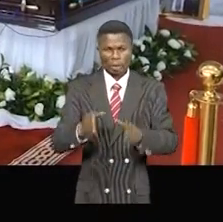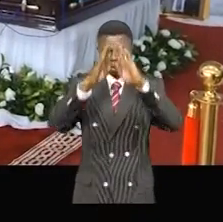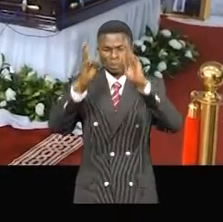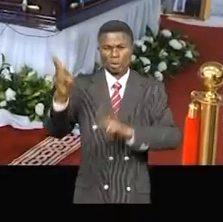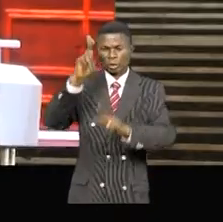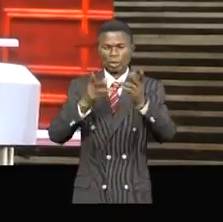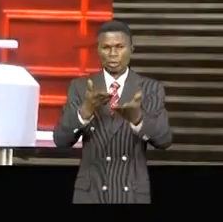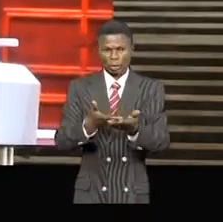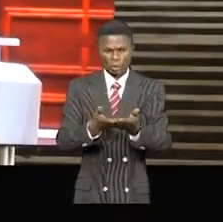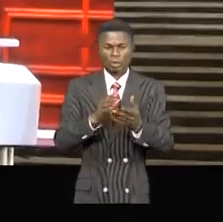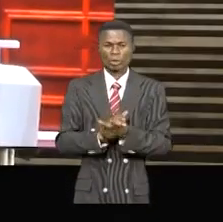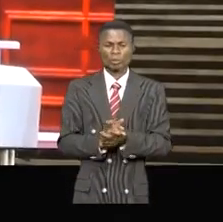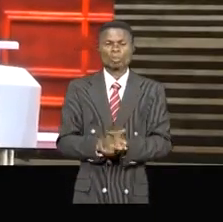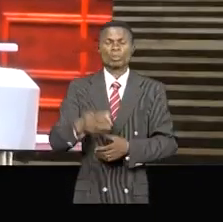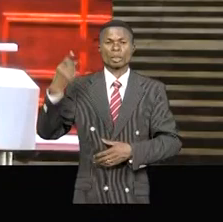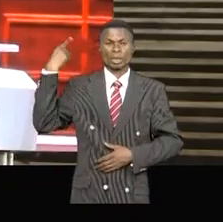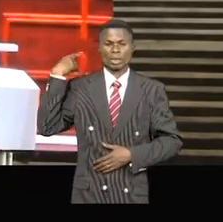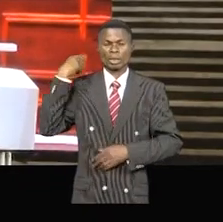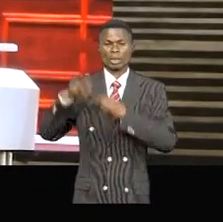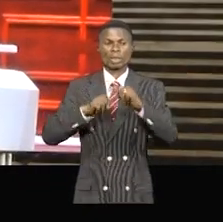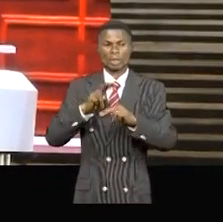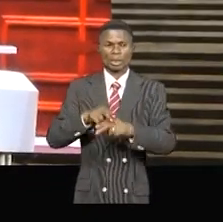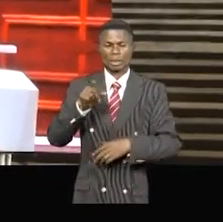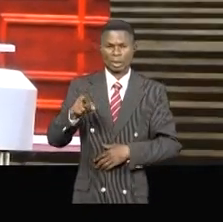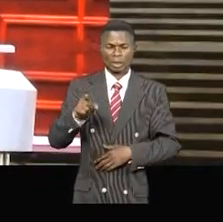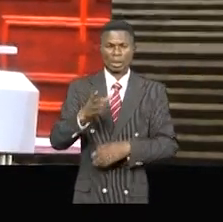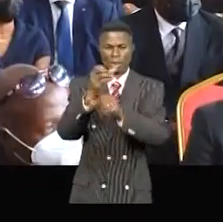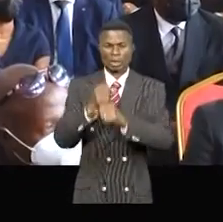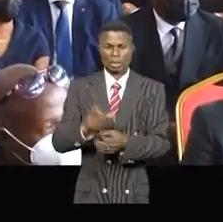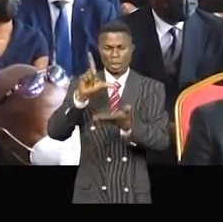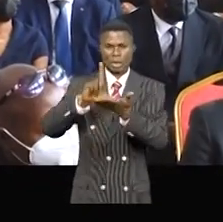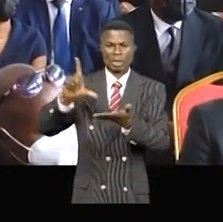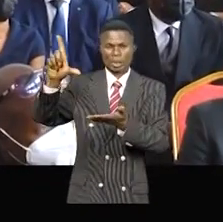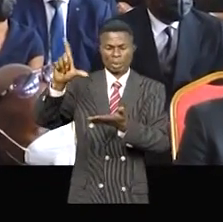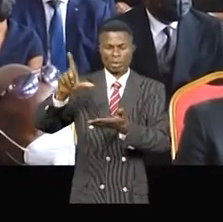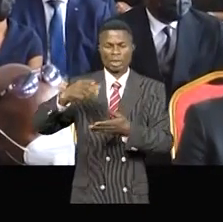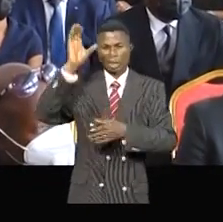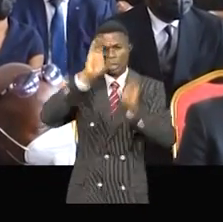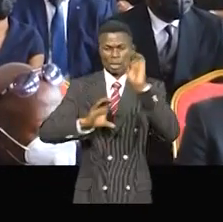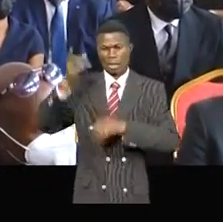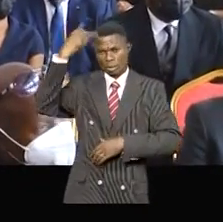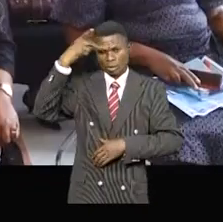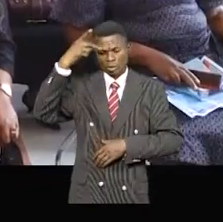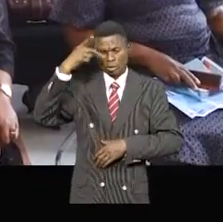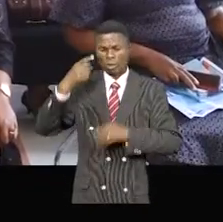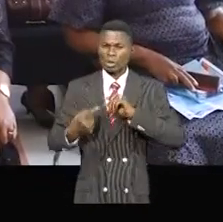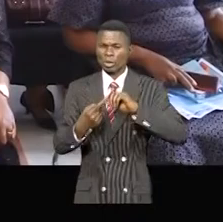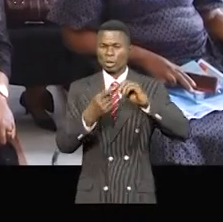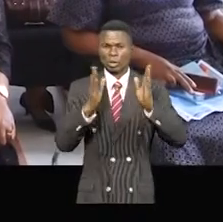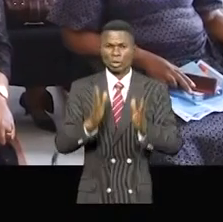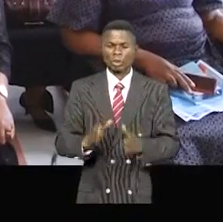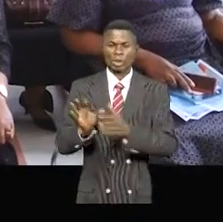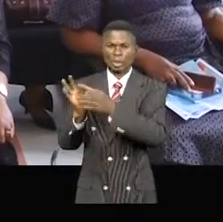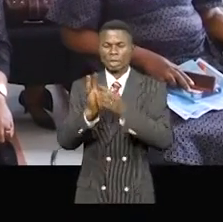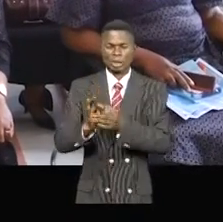Parlement. Henri Thomas Lokonto avait obtenu sa licence en sciences politiques avec une spécialisation en